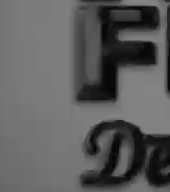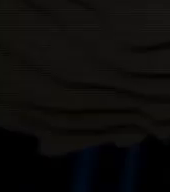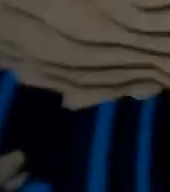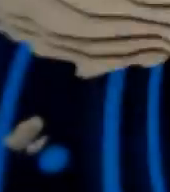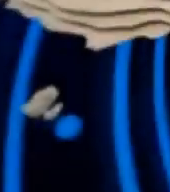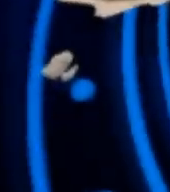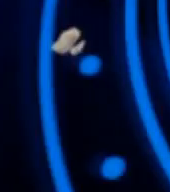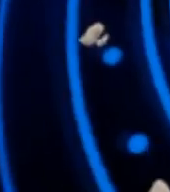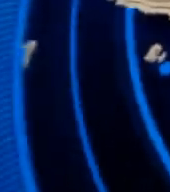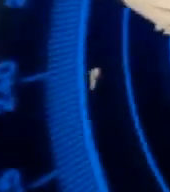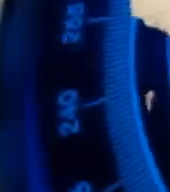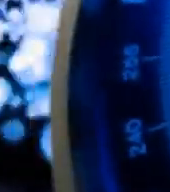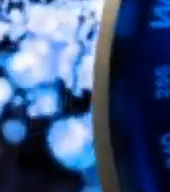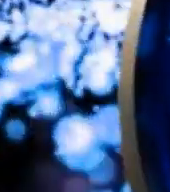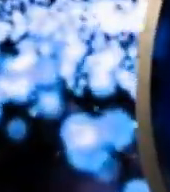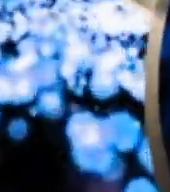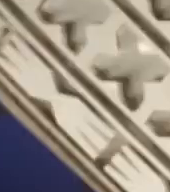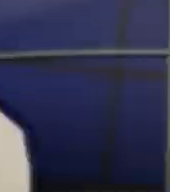की धड़कन.